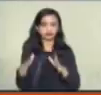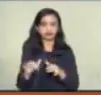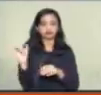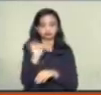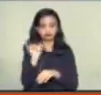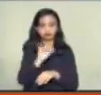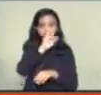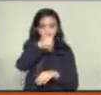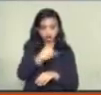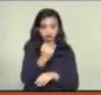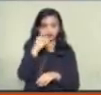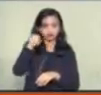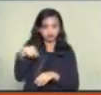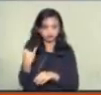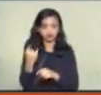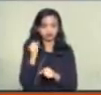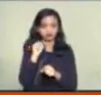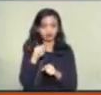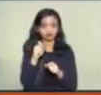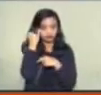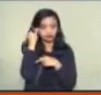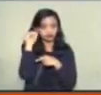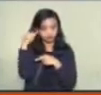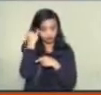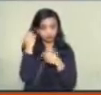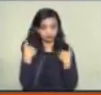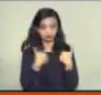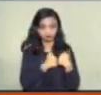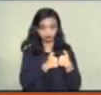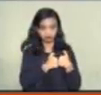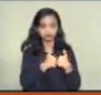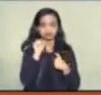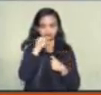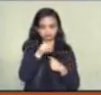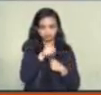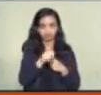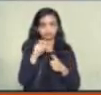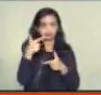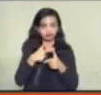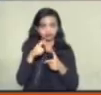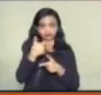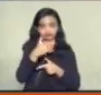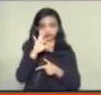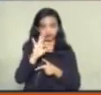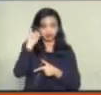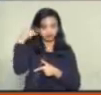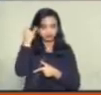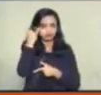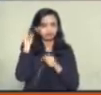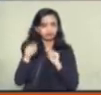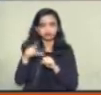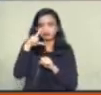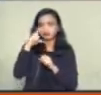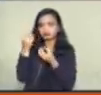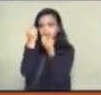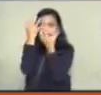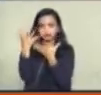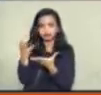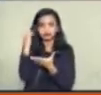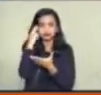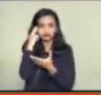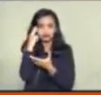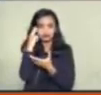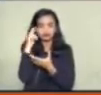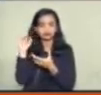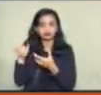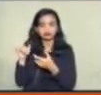J, Justice Jess. Nagtatrabaho. Etong si Jess, may girlfriend. Opo. At yung girlfriend ni Jess, ang nakapagsabi kay Rodney, nakarelasyon